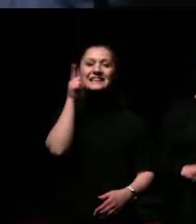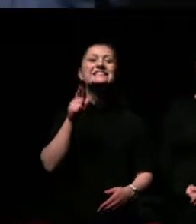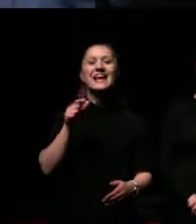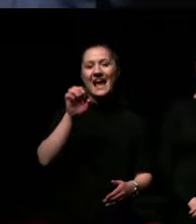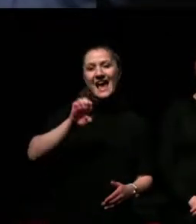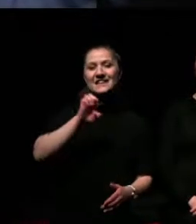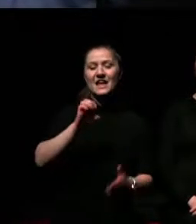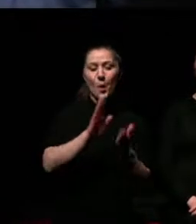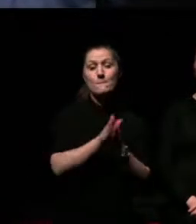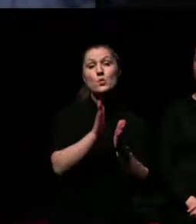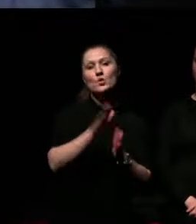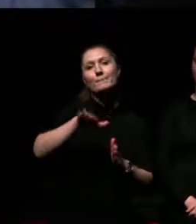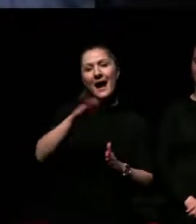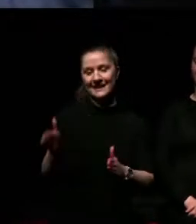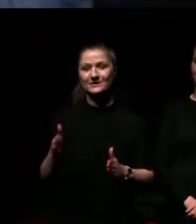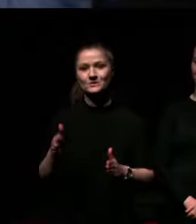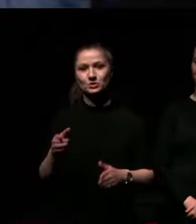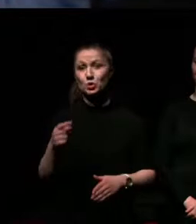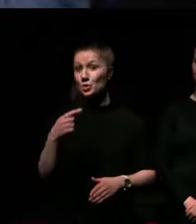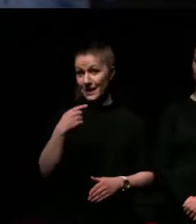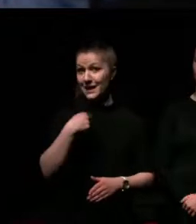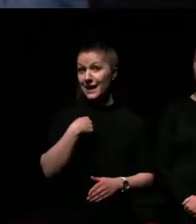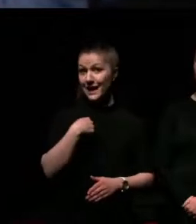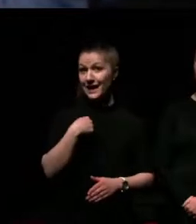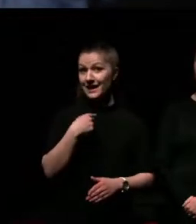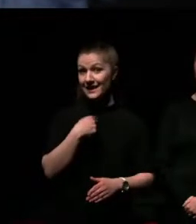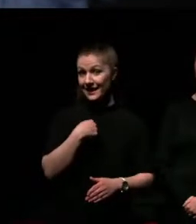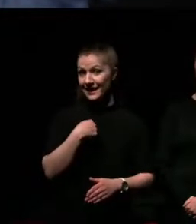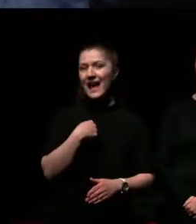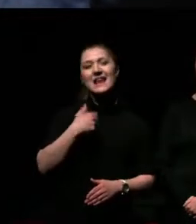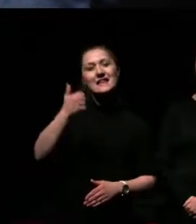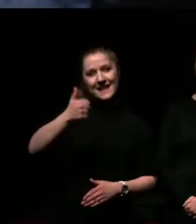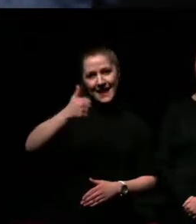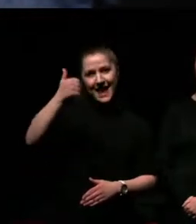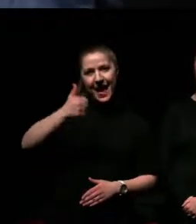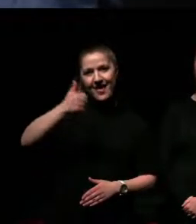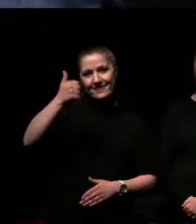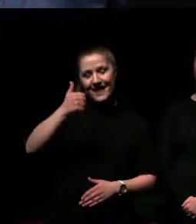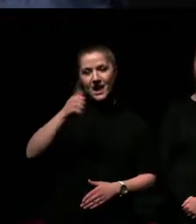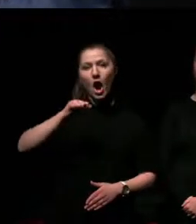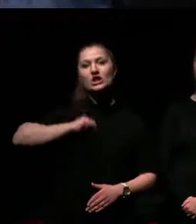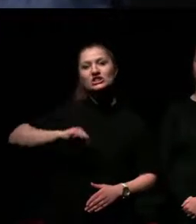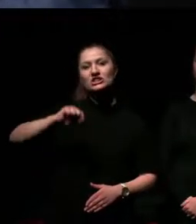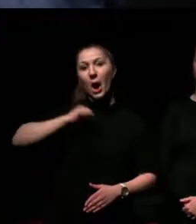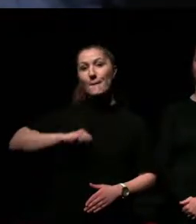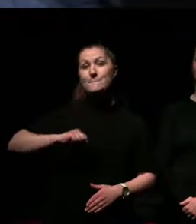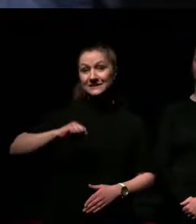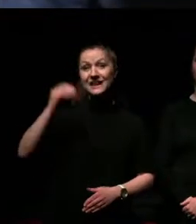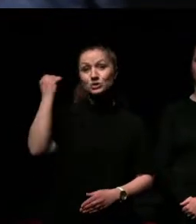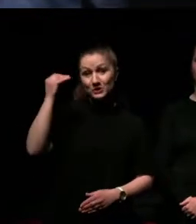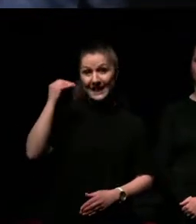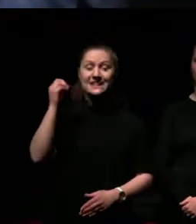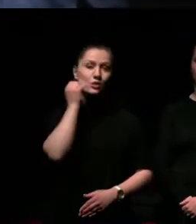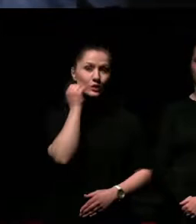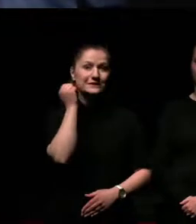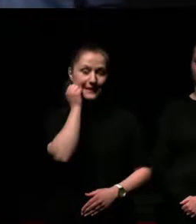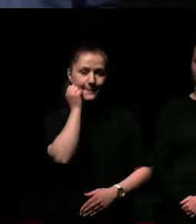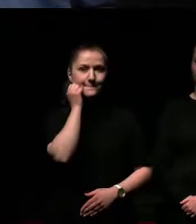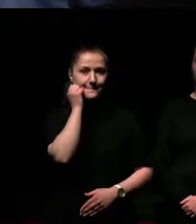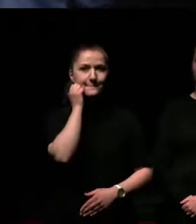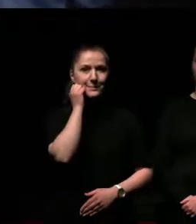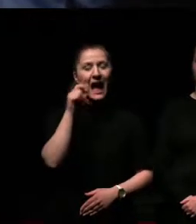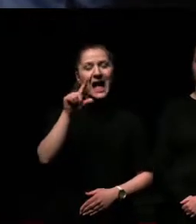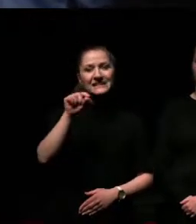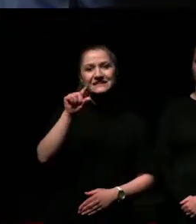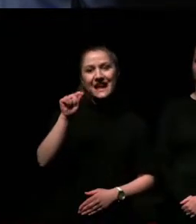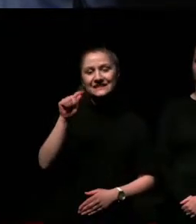Murberg, og jeg er Orivie, eller leder av Samien Studenter Trondsene, som vi kommer til å forkorte til